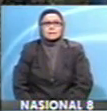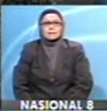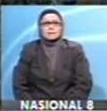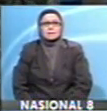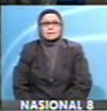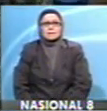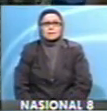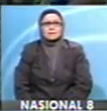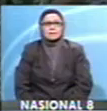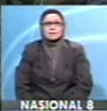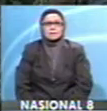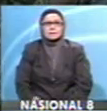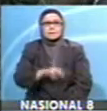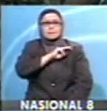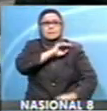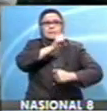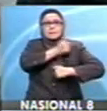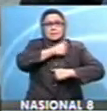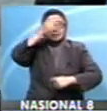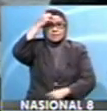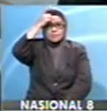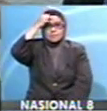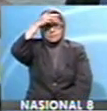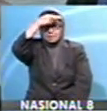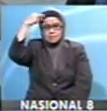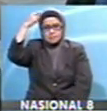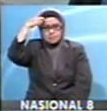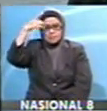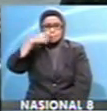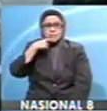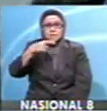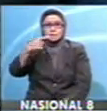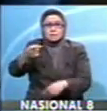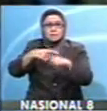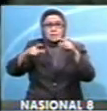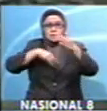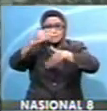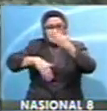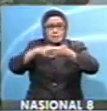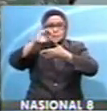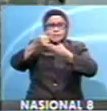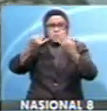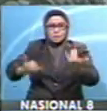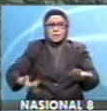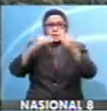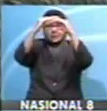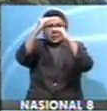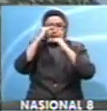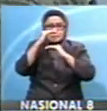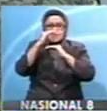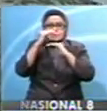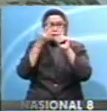penyelenggaraan menurut Menteri Pertahanan Datuk Seri hisamuddin Tun Husin perlaksanaan projek yang telah kini berada di tahap